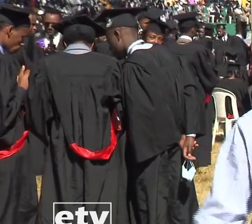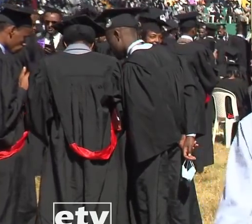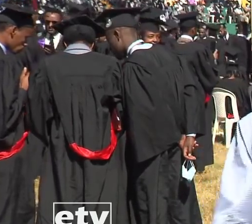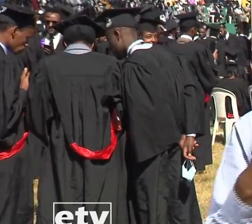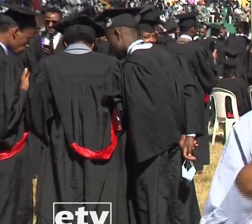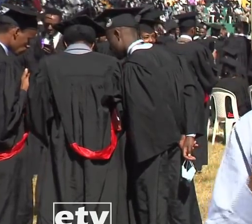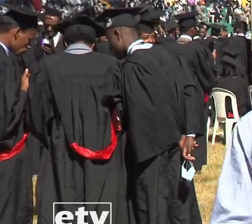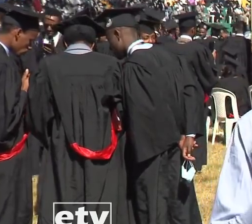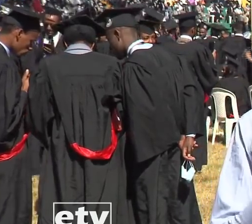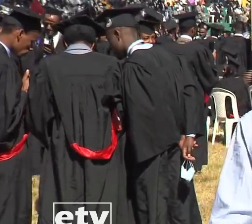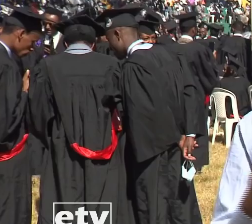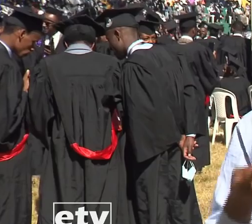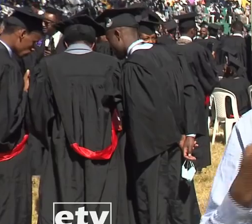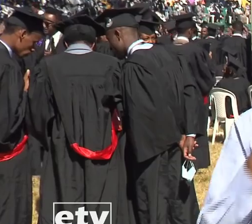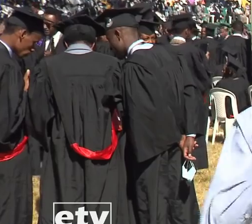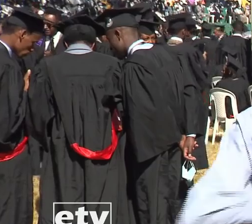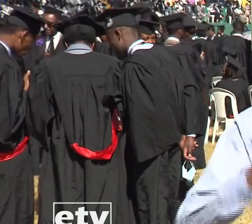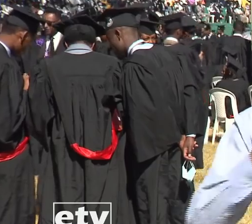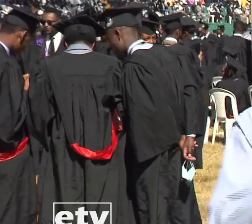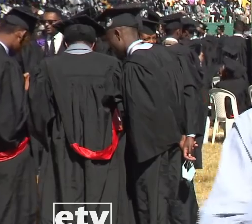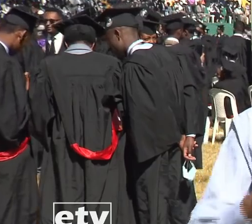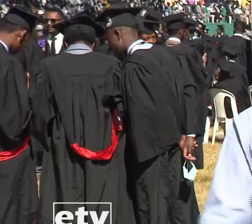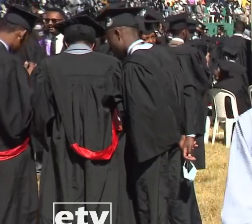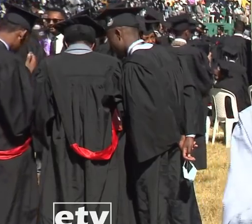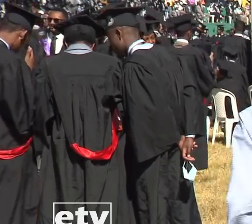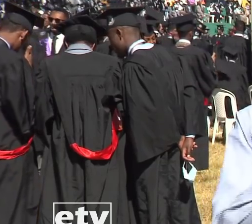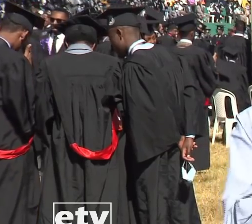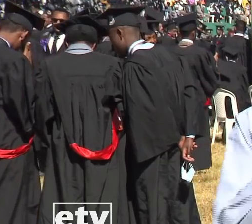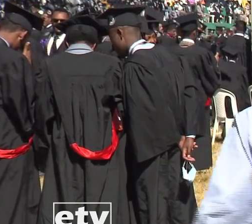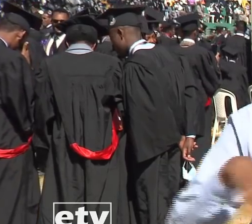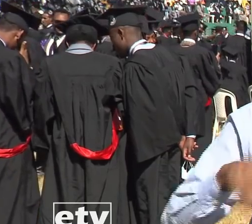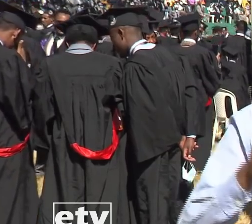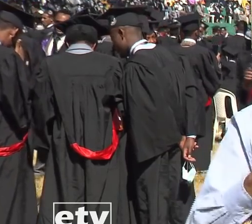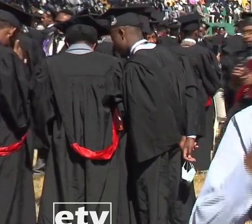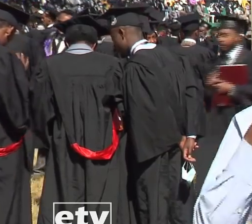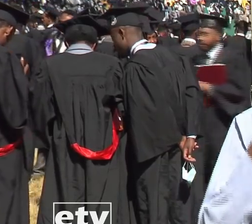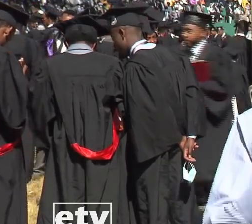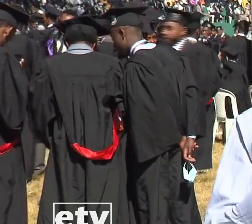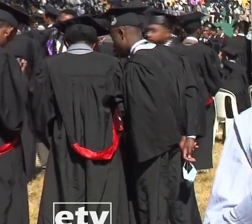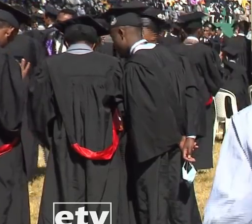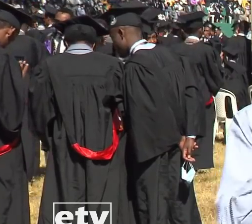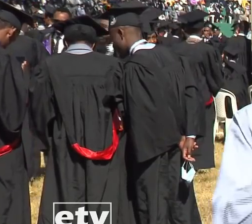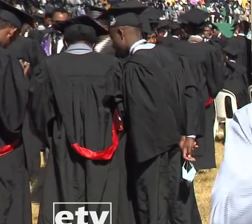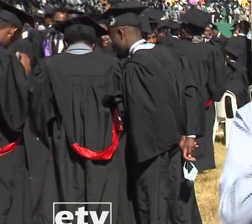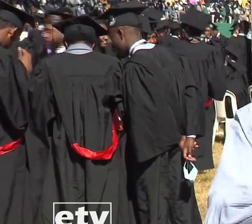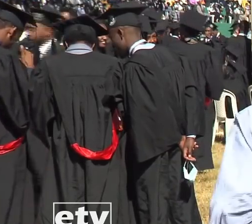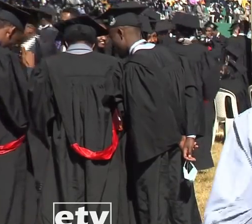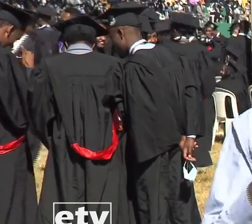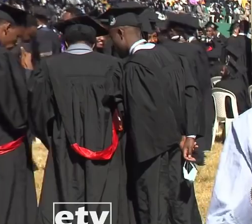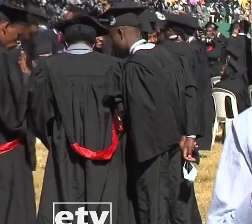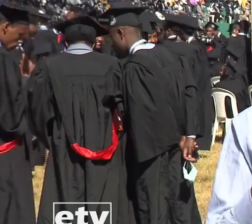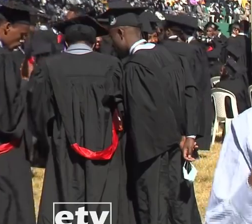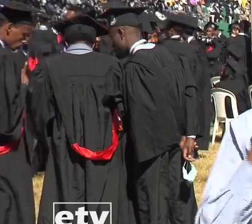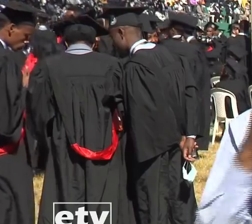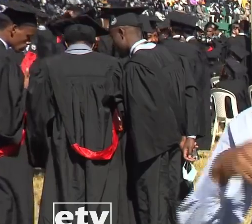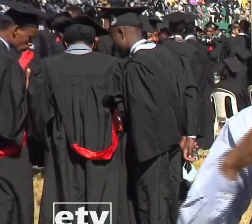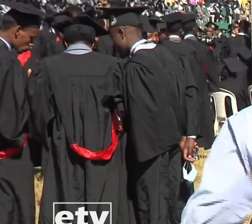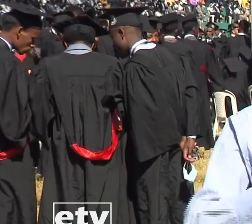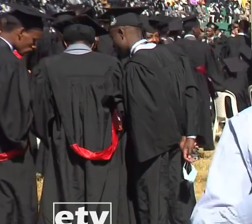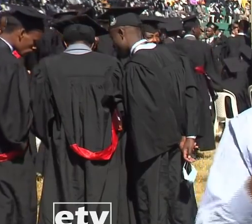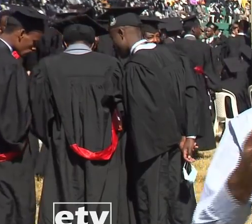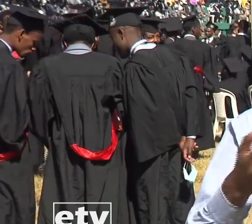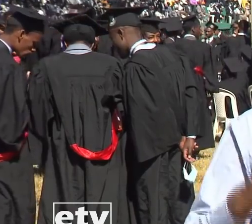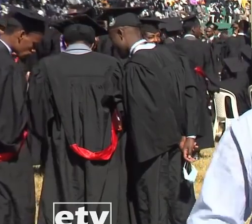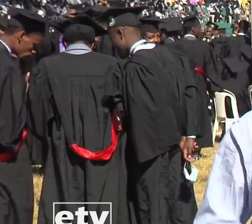ተማሪዎች አካል ጉዳት ያለባቸው ናቸው። እኛም የምልክት ቋንቋ ዝግጅት ክፍል ለእነዚህ ተመራቂ ተማሪዎች መልካም የስራ ዘመን እየተመኘን እንኳን ደስ